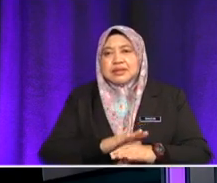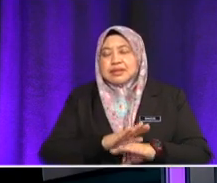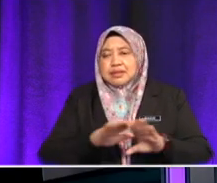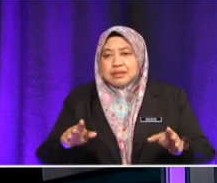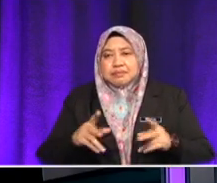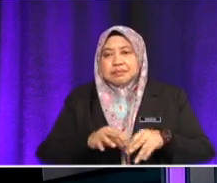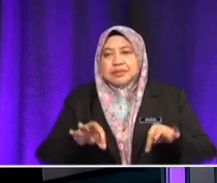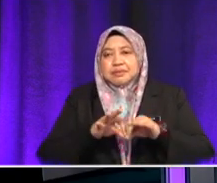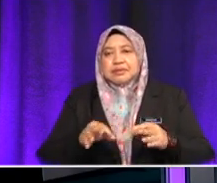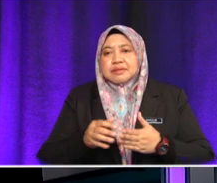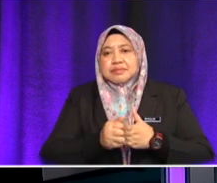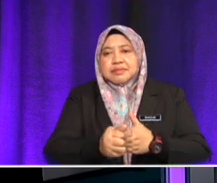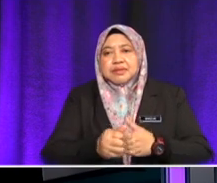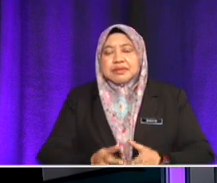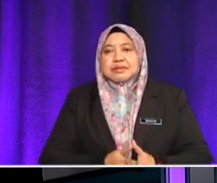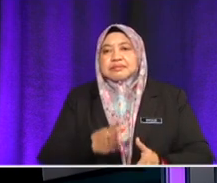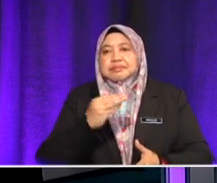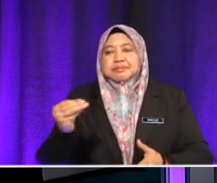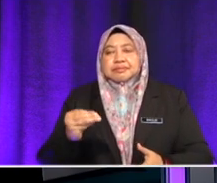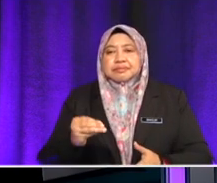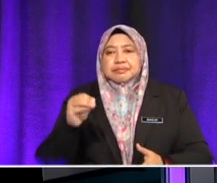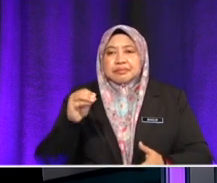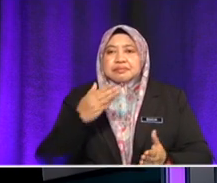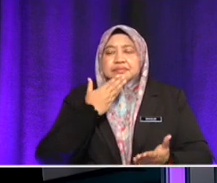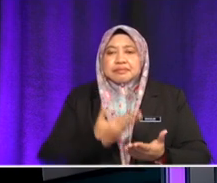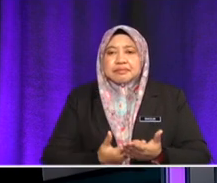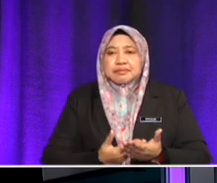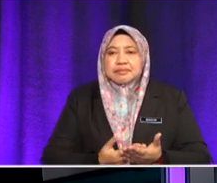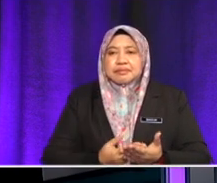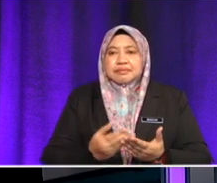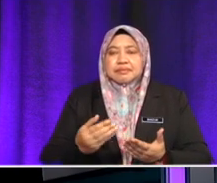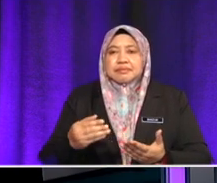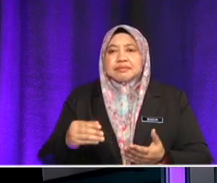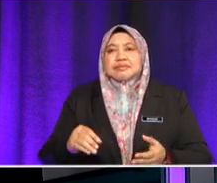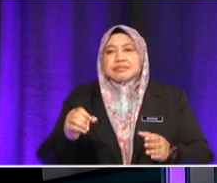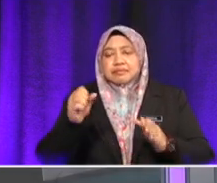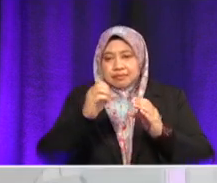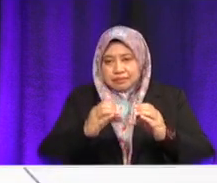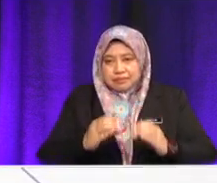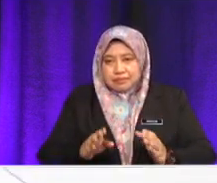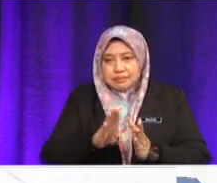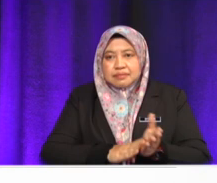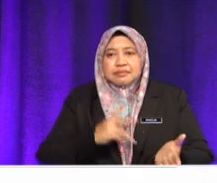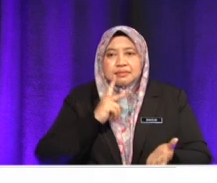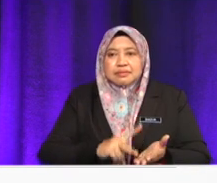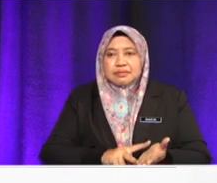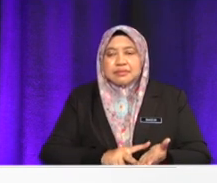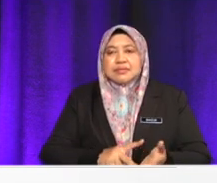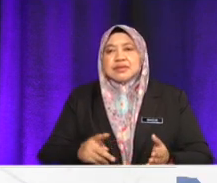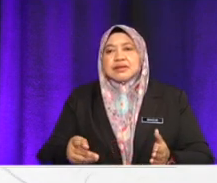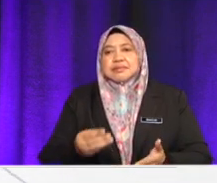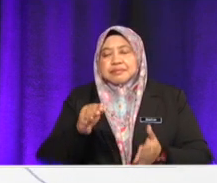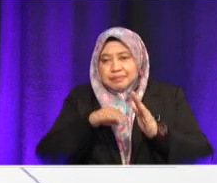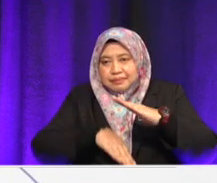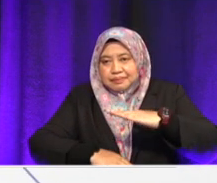pada tahap yang sederhana dan kemudian pada tahap baik secara berkesan pembelajaran sendiri secara minimal